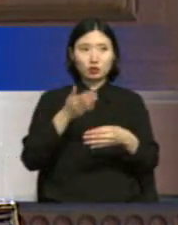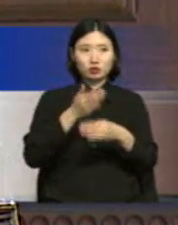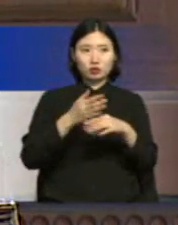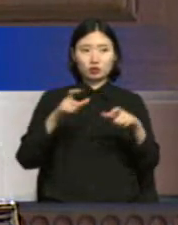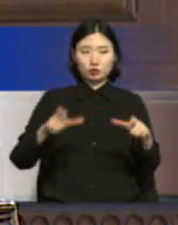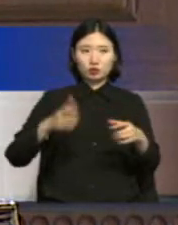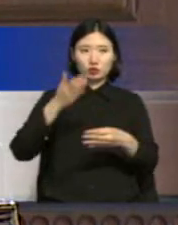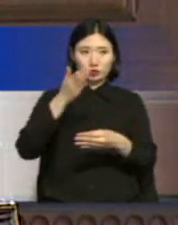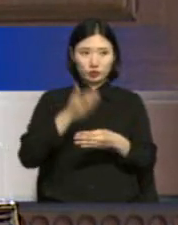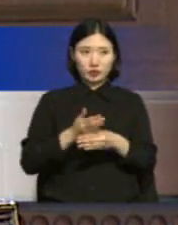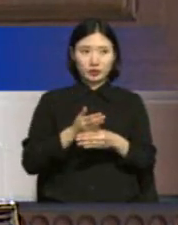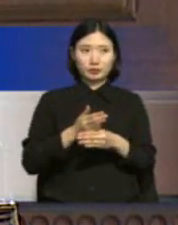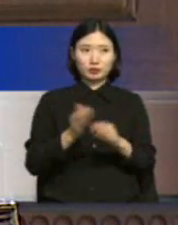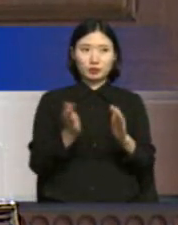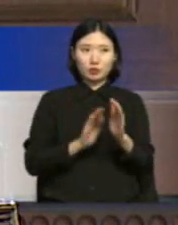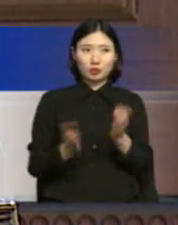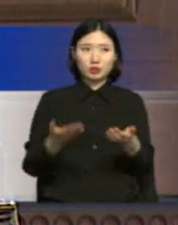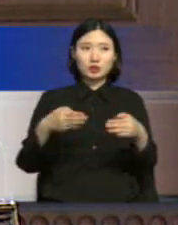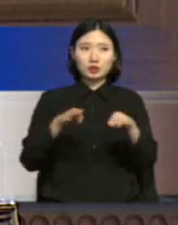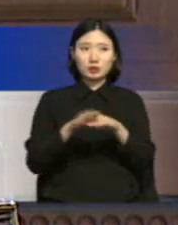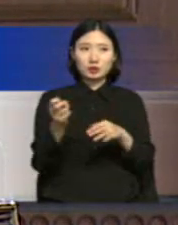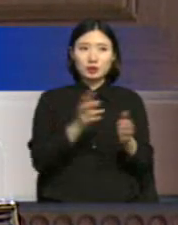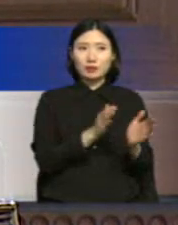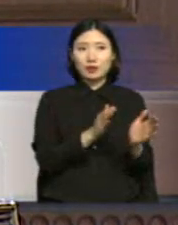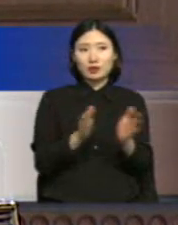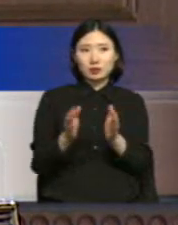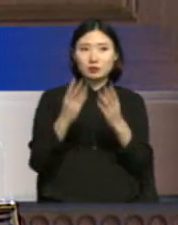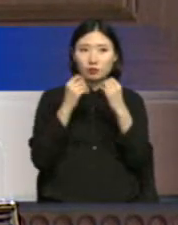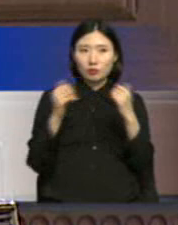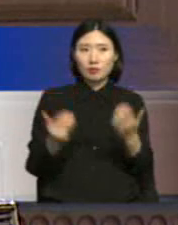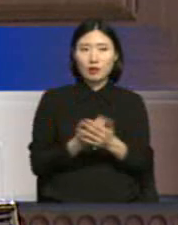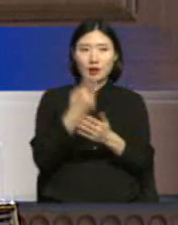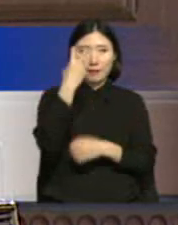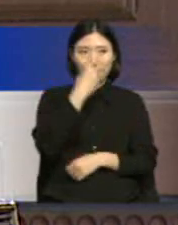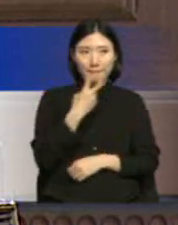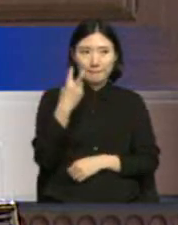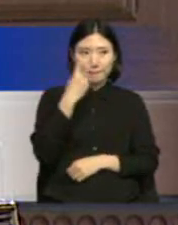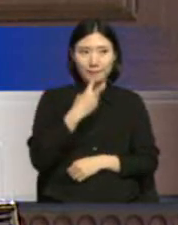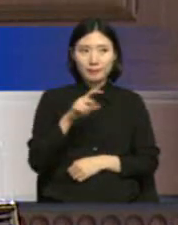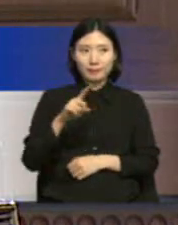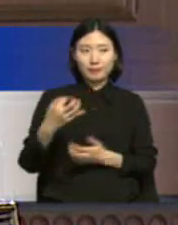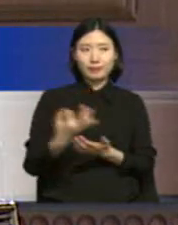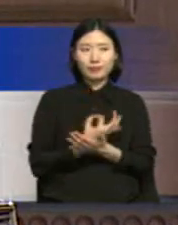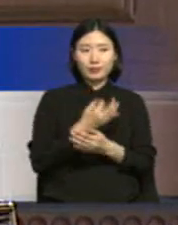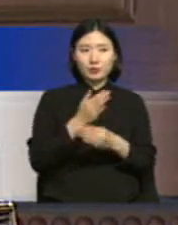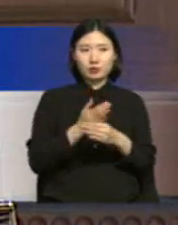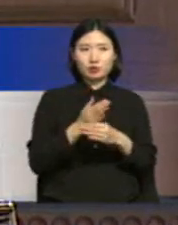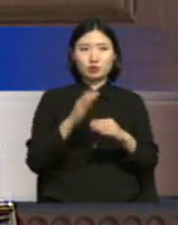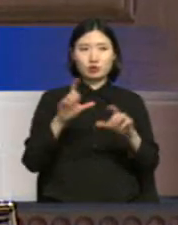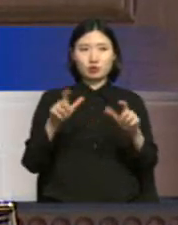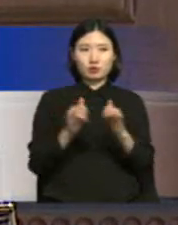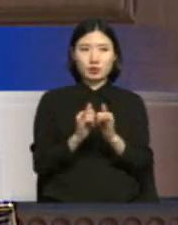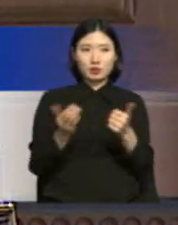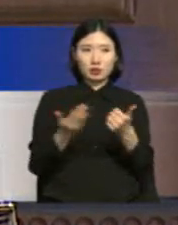주도하여 공공시설을 재배치하고 복합개발하고 관리해 그 수익을 중구민에게